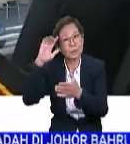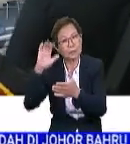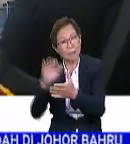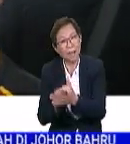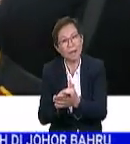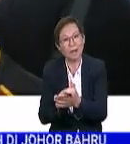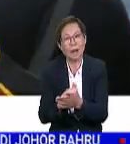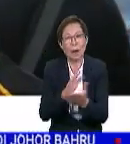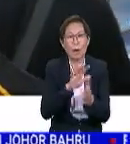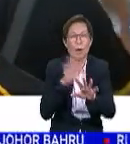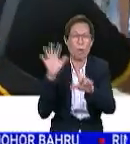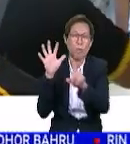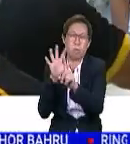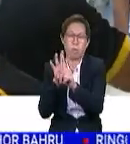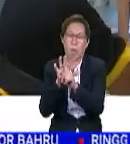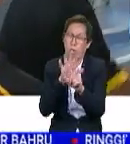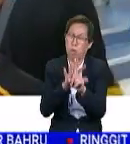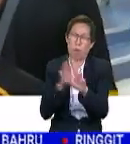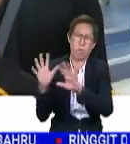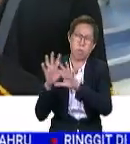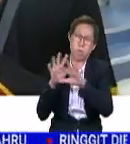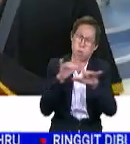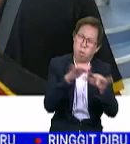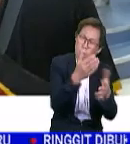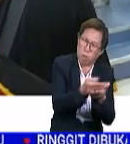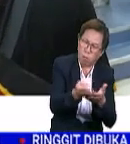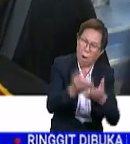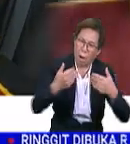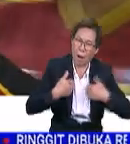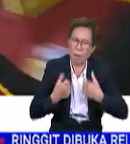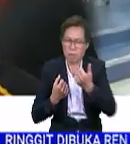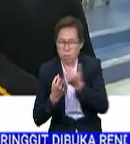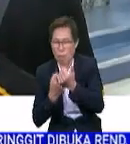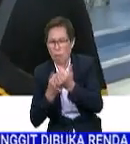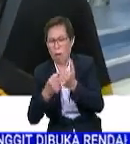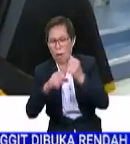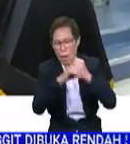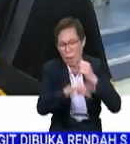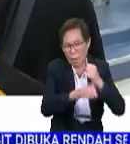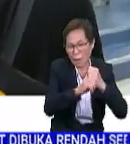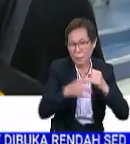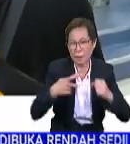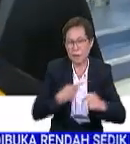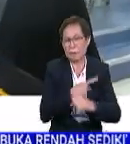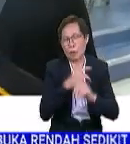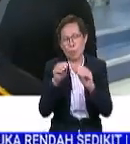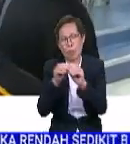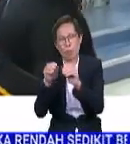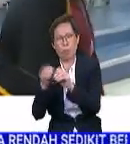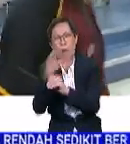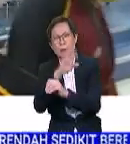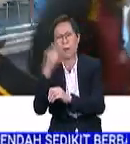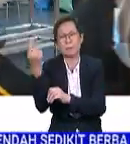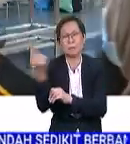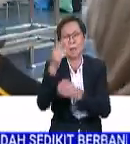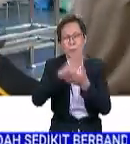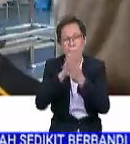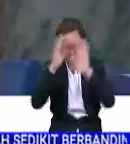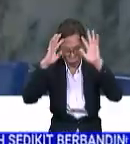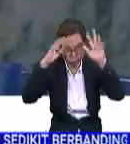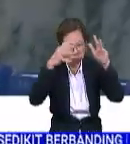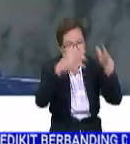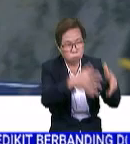kepercayaan kuasa beli yang ada menyebabkan kepercayaan penaja pengiklan kepada kita sentiasa meningkat dan sentiasa menjadi